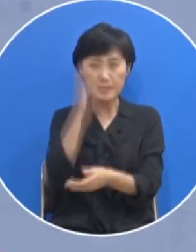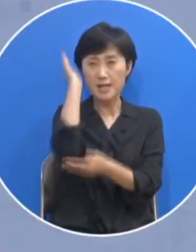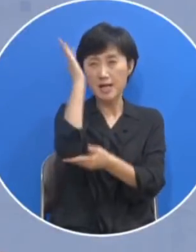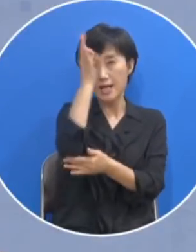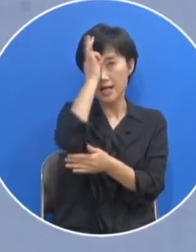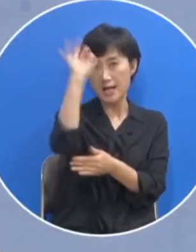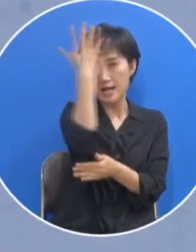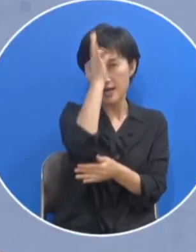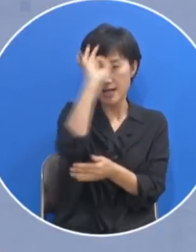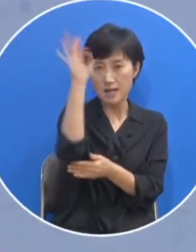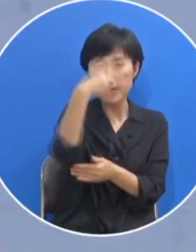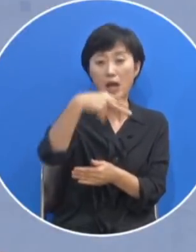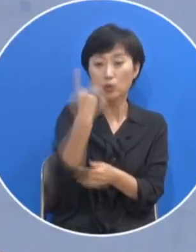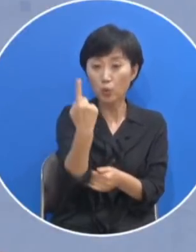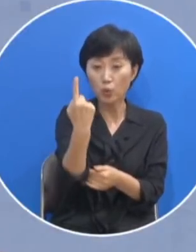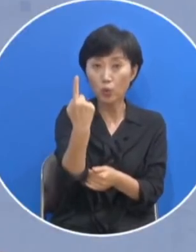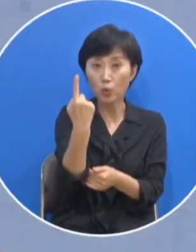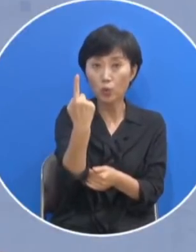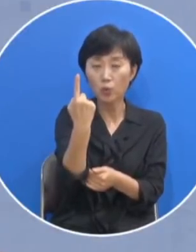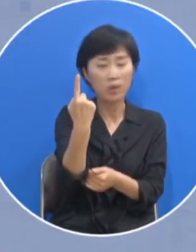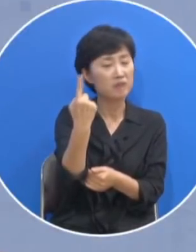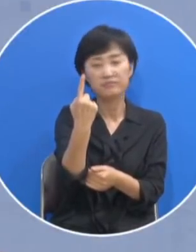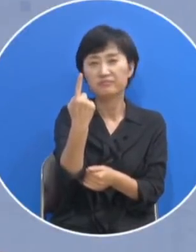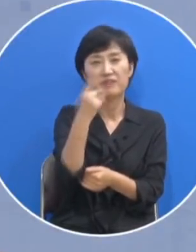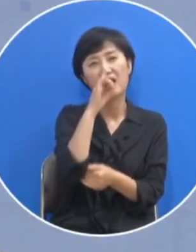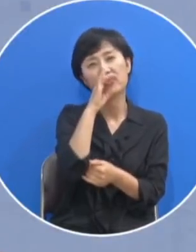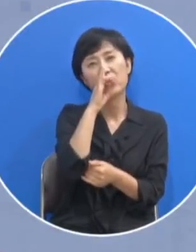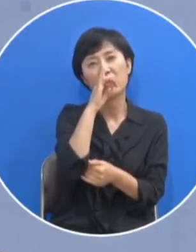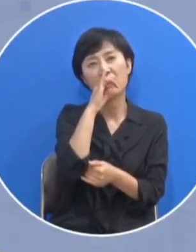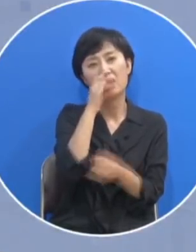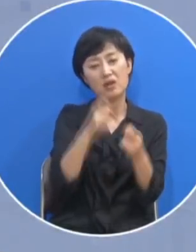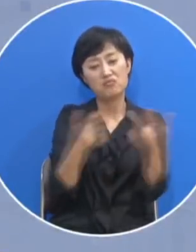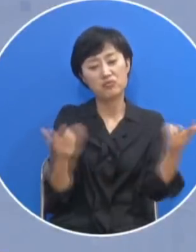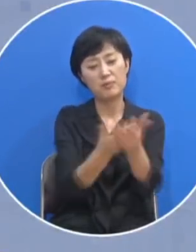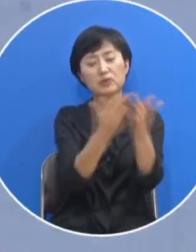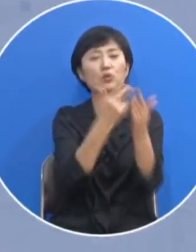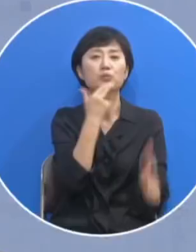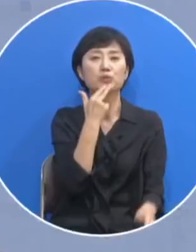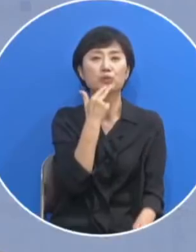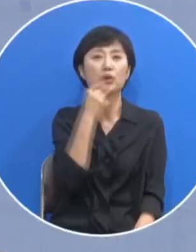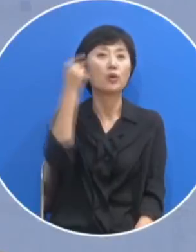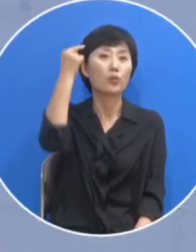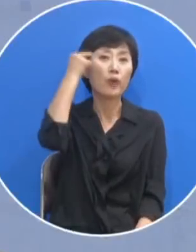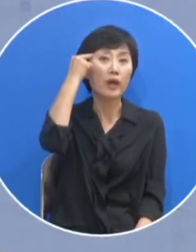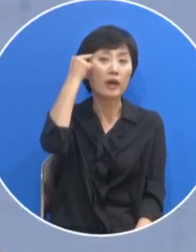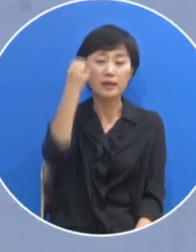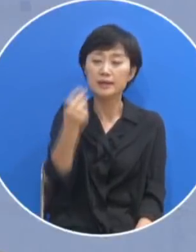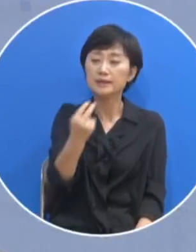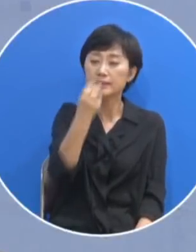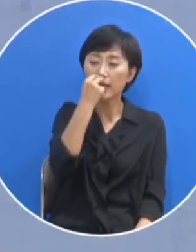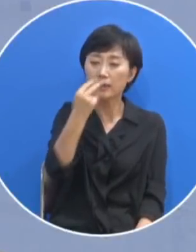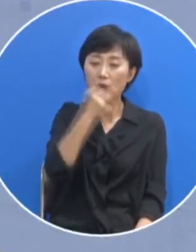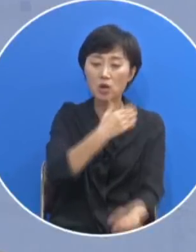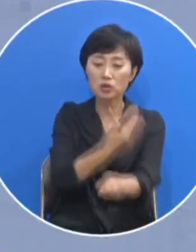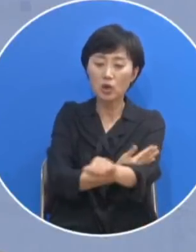짓기가 들어서 의미 없으니 겠구나 그럼 웹페이지로 하우스 와 여가 지금 많이 잡 측이 먼저 합니까 책 밑에서 프리미엄 s